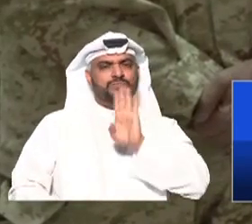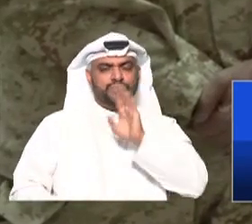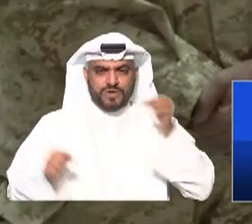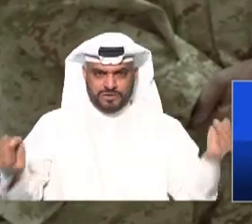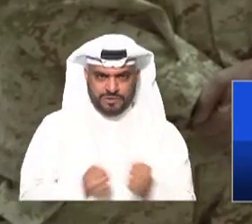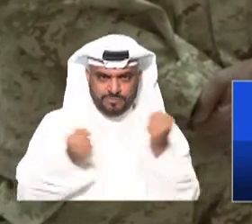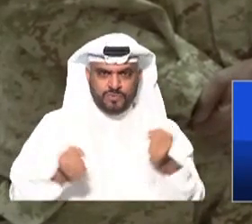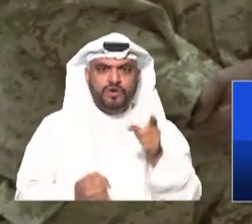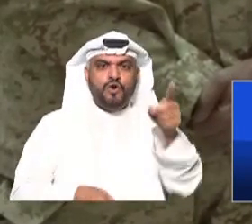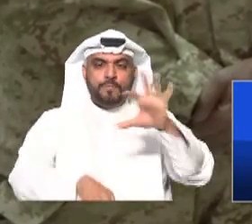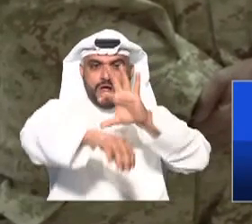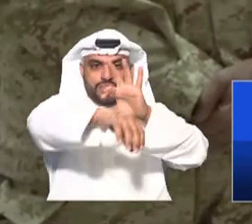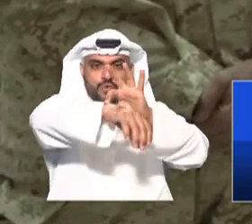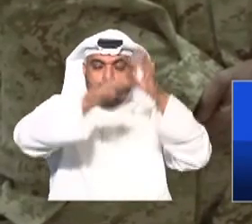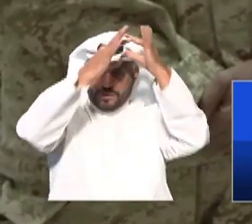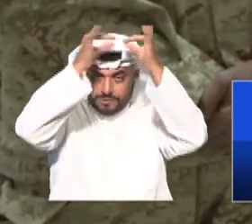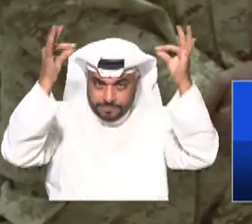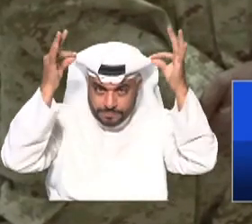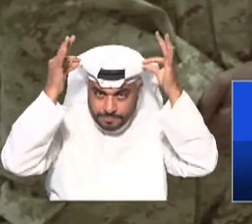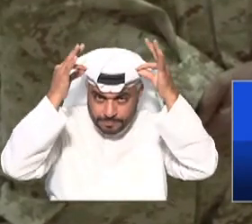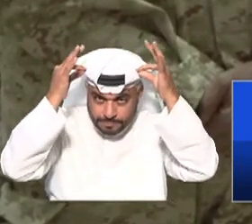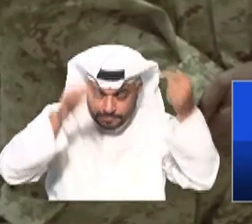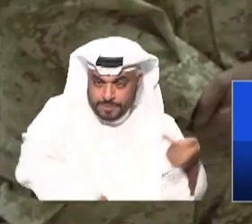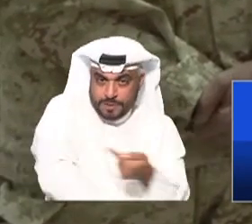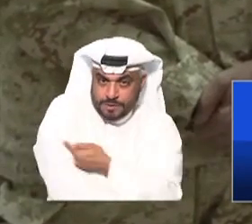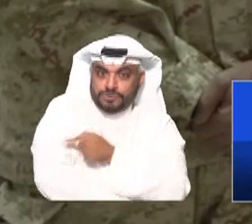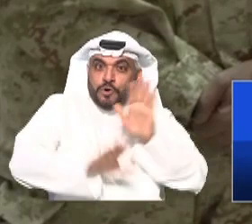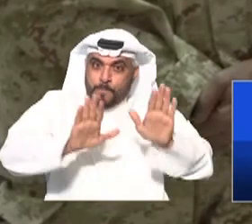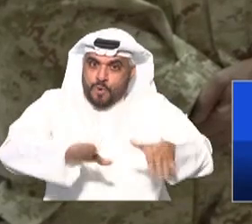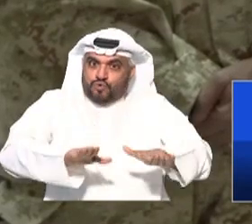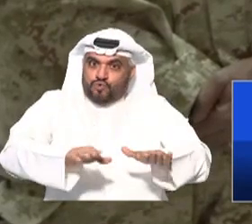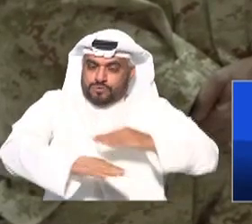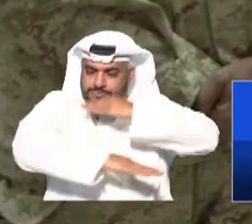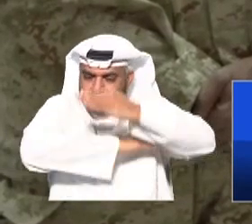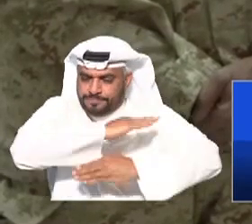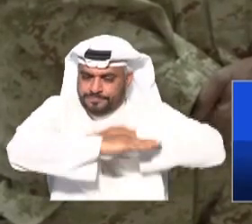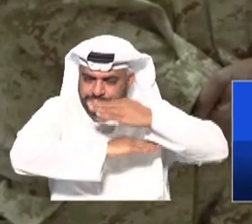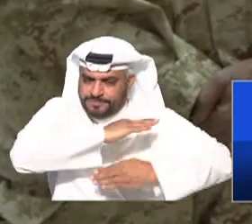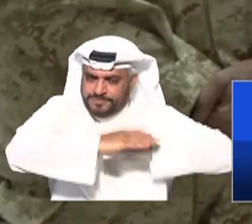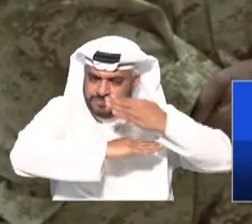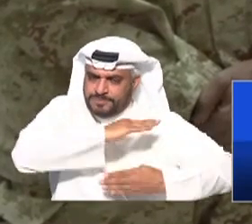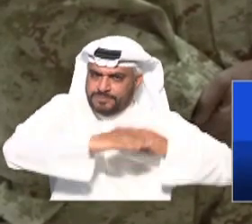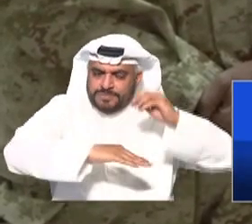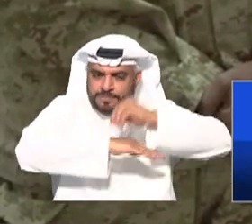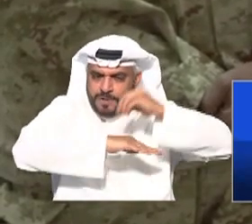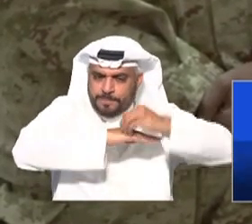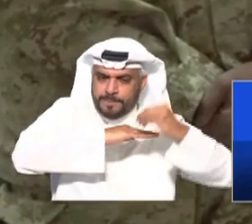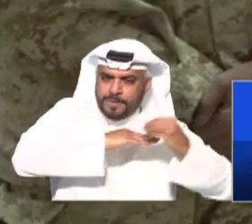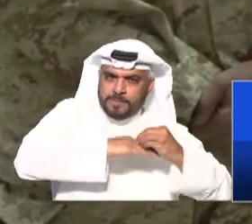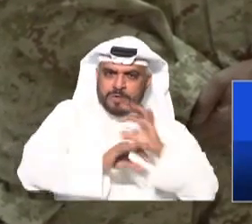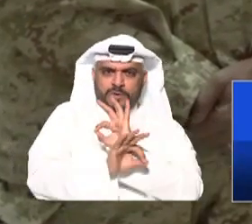أخته وبنته موجودين في الصفوف الخلفية